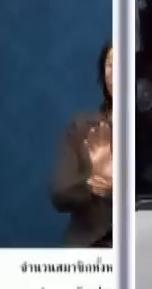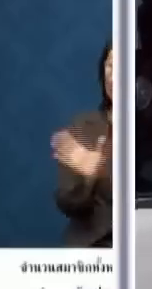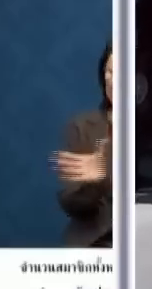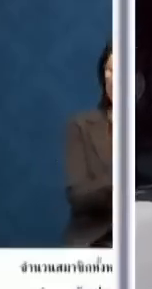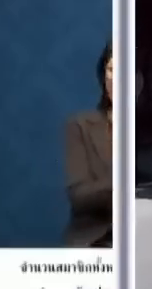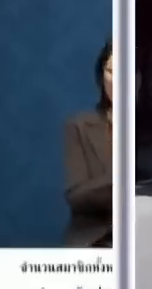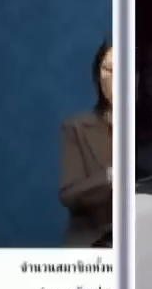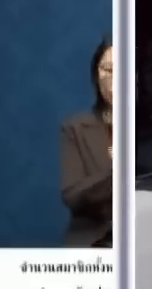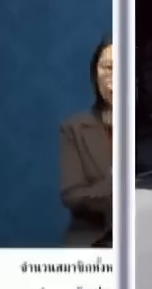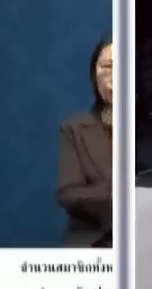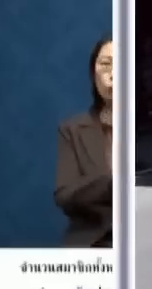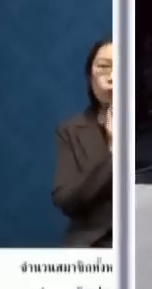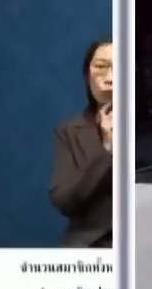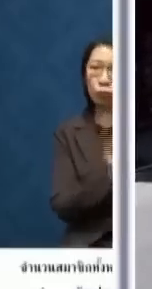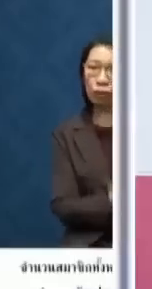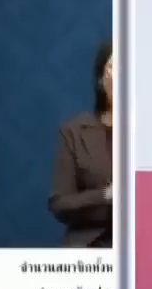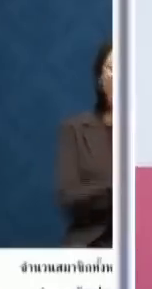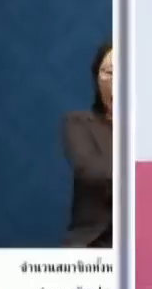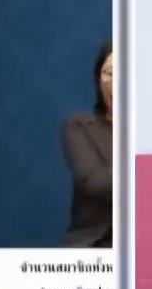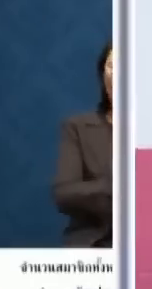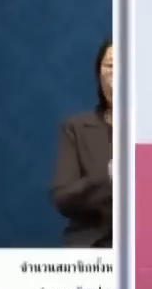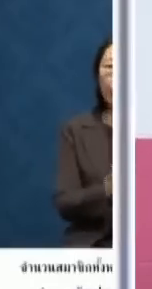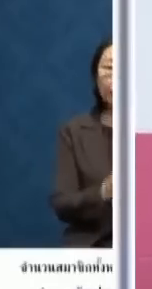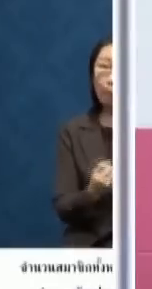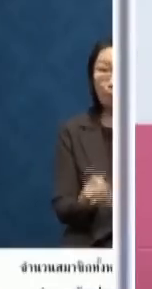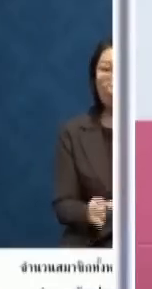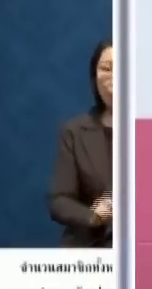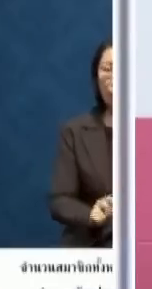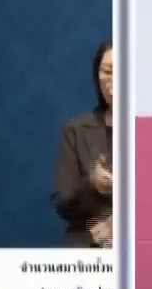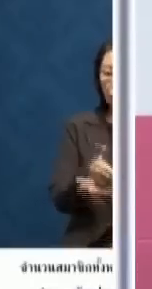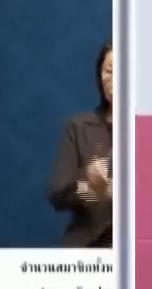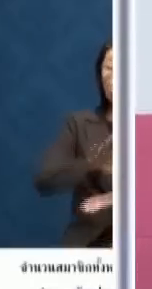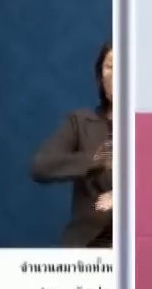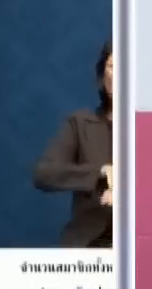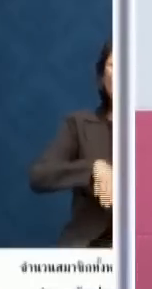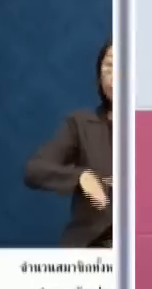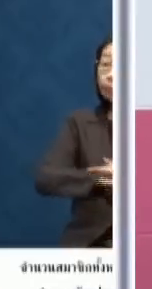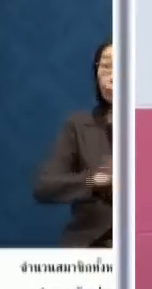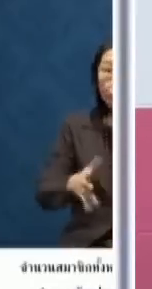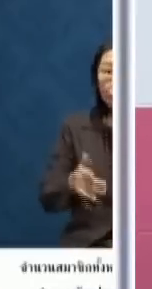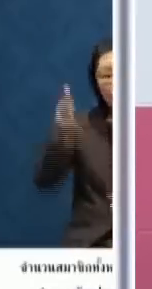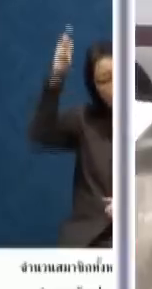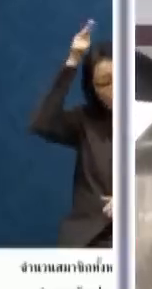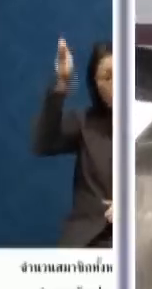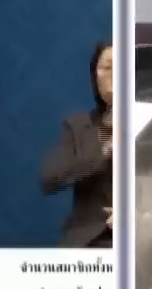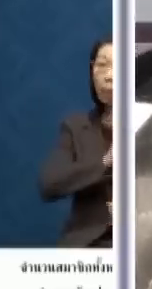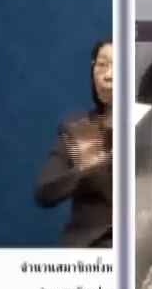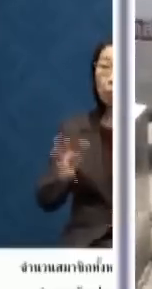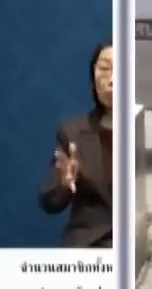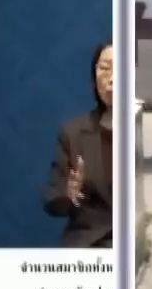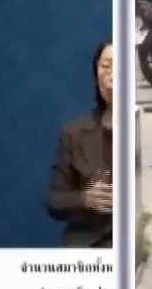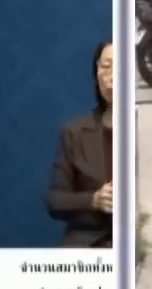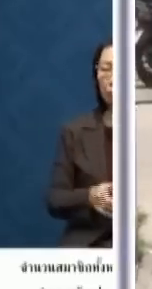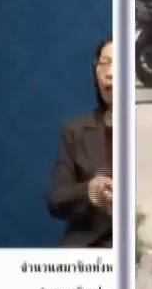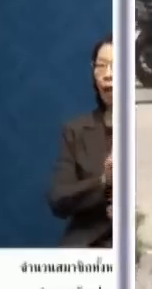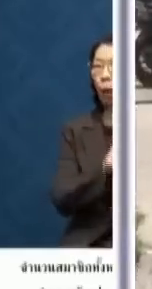ำความผิดและยึดสิ่งของที่มีความผิดโดยไม่มีการบันทึกภาพและเสียงเนื่องจากไม่มีอุปกรณ์ดังกล่าวครบถ้วนอาจเป็นเหตุให้ผู้